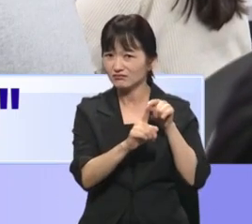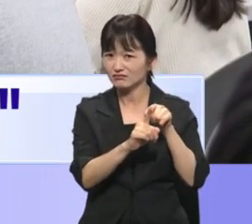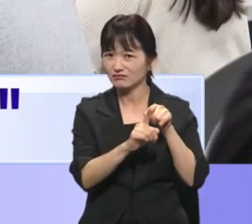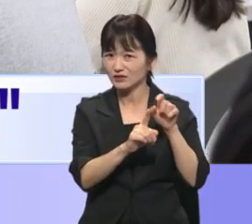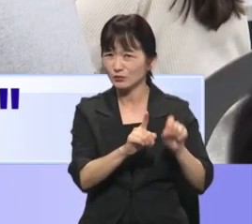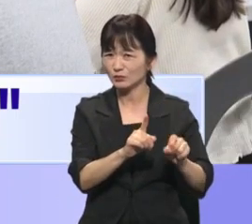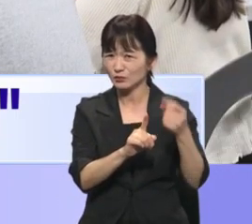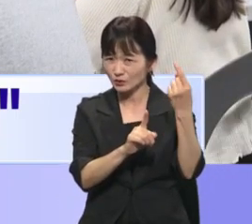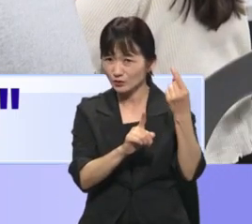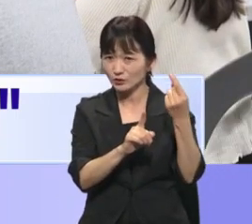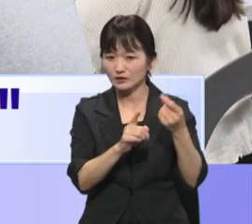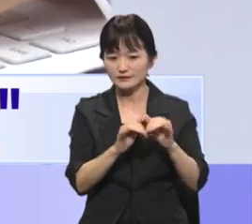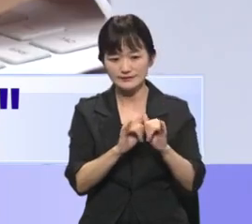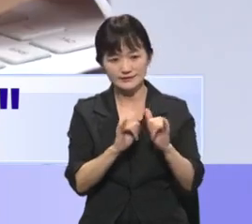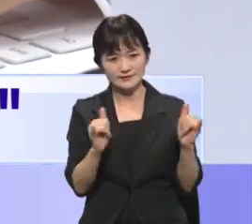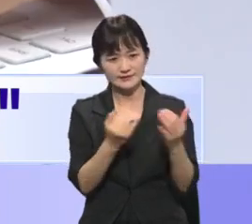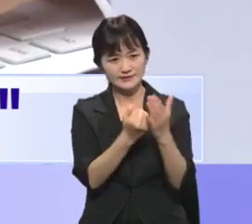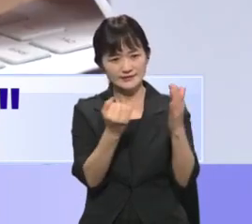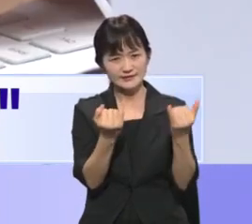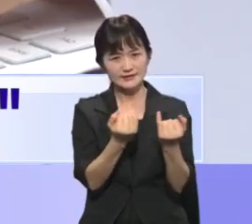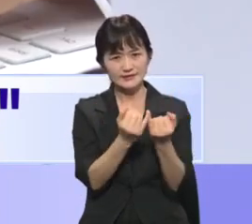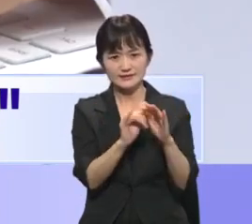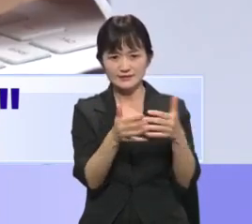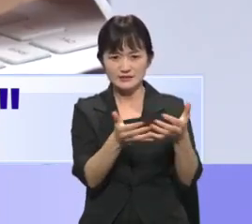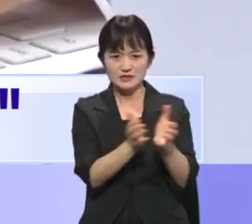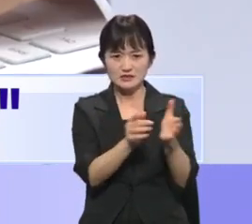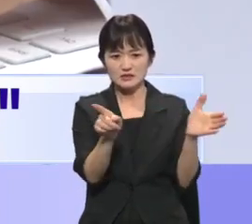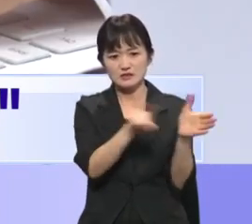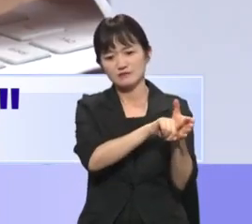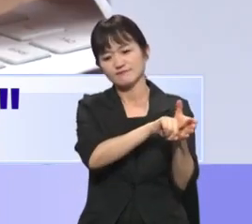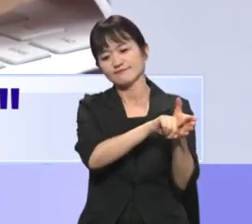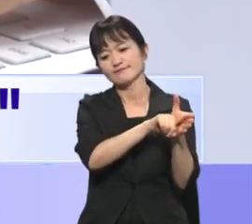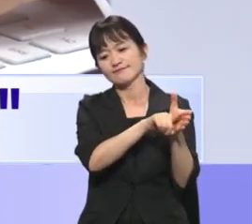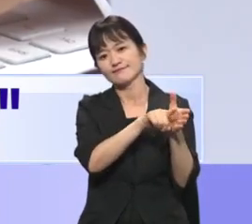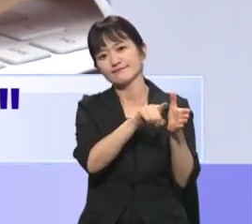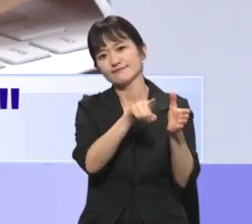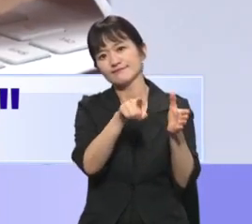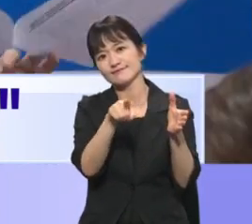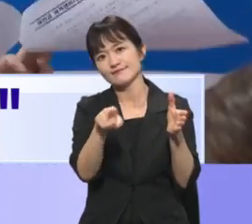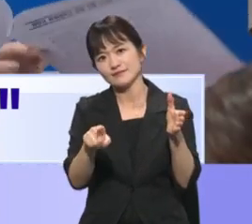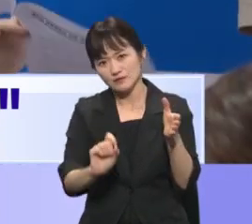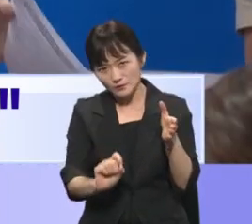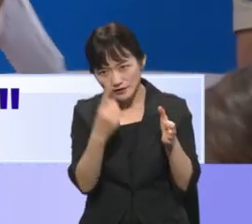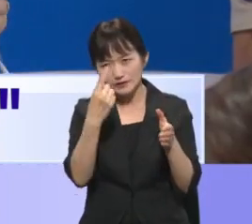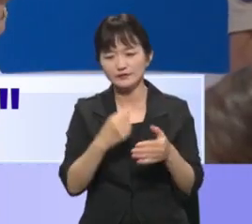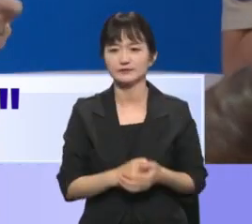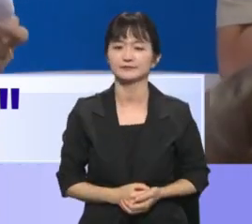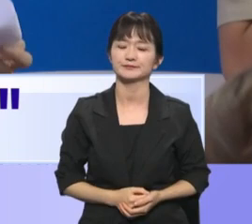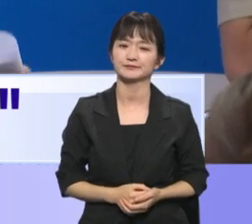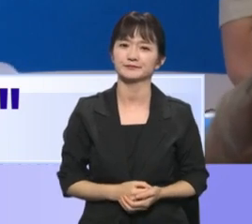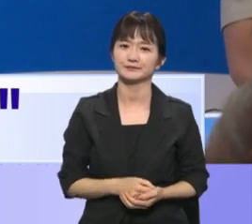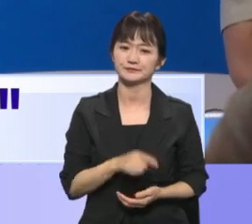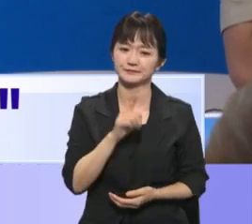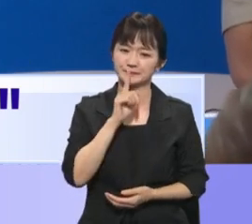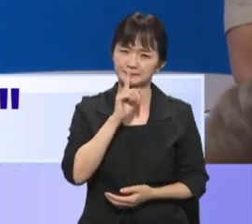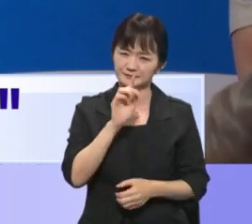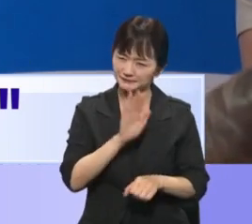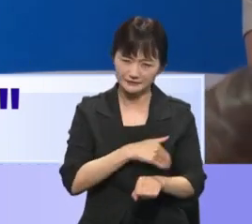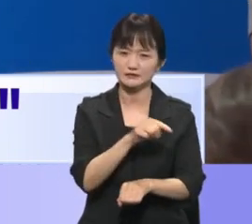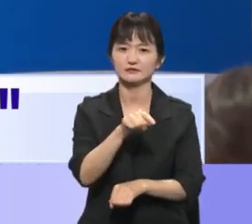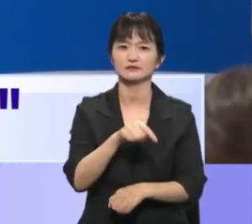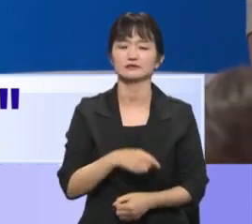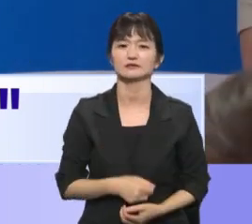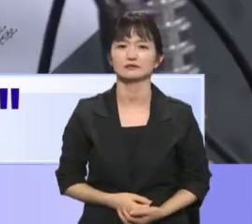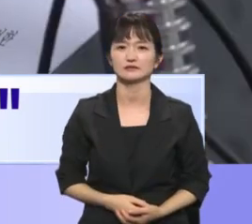국민들께서 여가부에 대한 신뢰를 더 하락시키는 계기가 되지 않았을까 해서 매우 부적절한 자화자찬이었다고